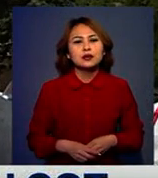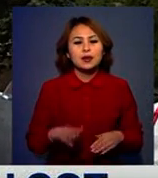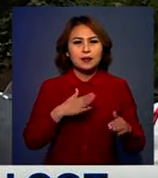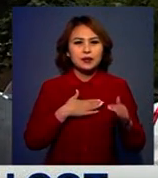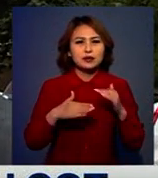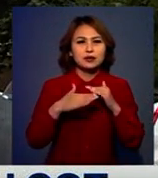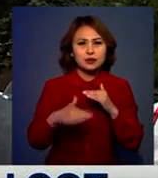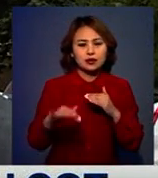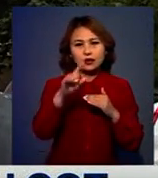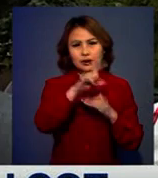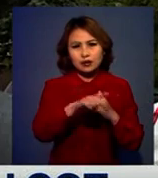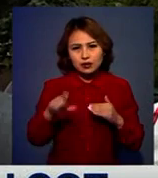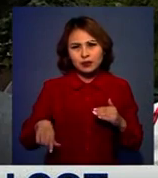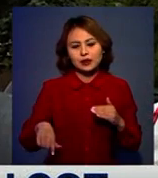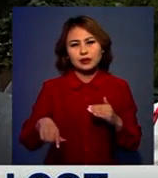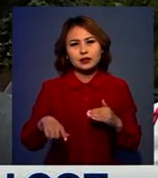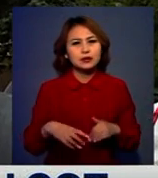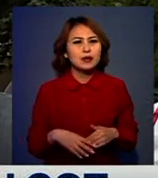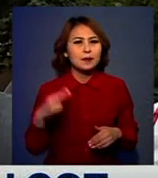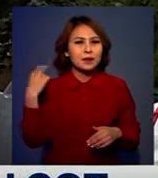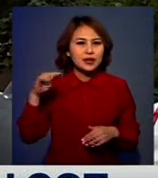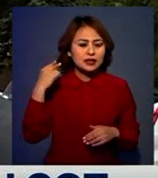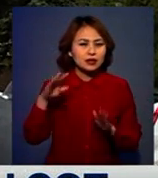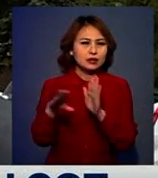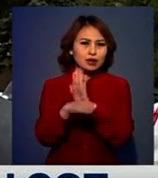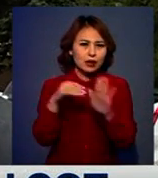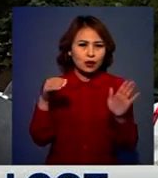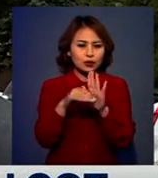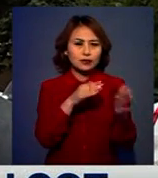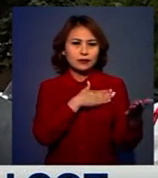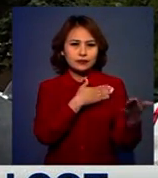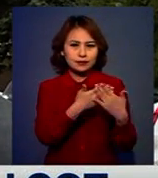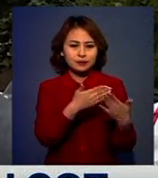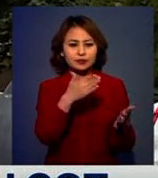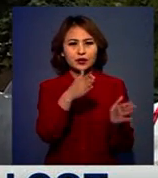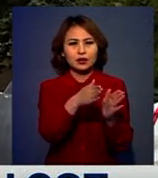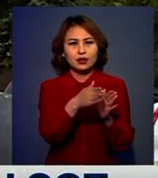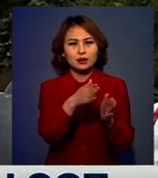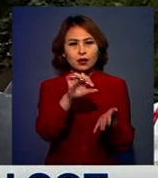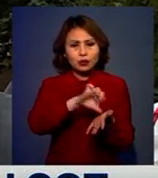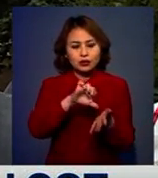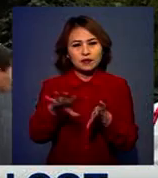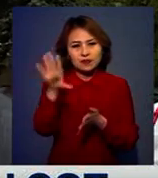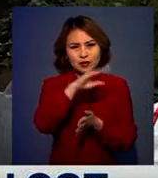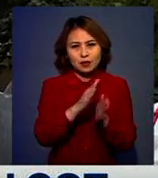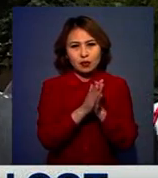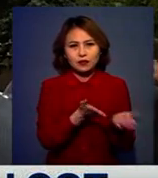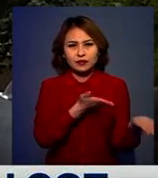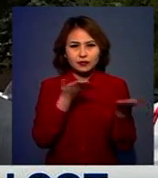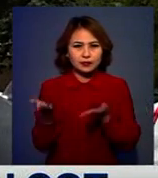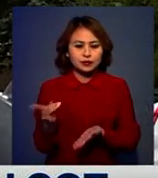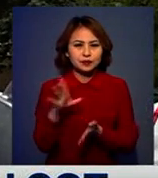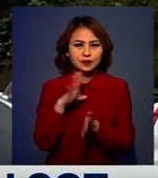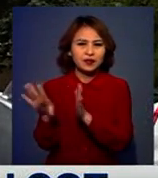жерлестерімізді, азаматтарымызды осы президенттің сайлауына белсенді қатысуға шақырамын. Бәріміз бір ауыздан дауыс